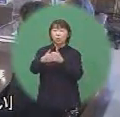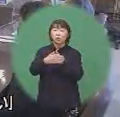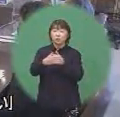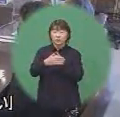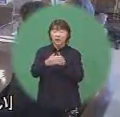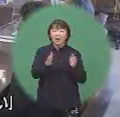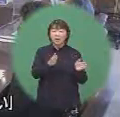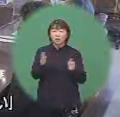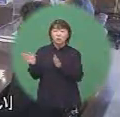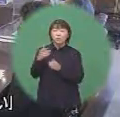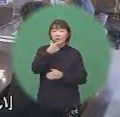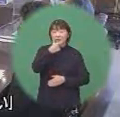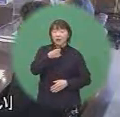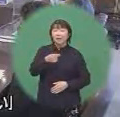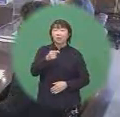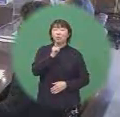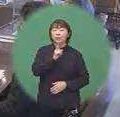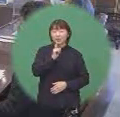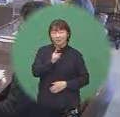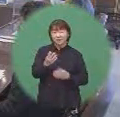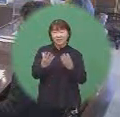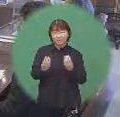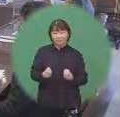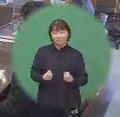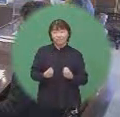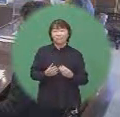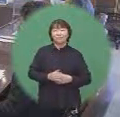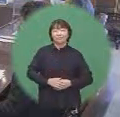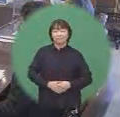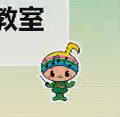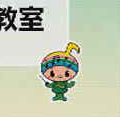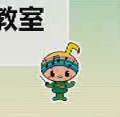えていきたいと述べました。